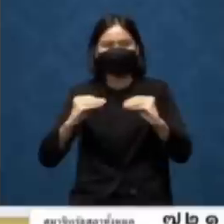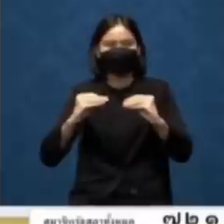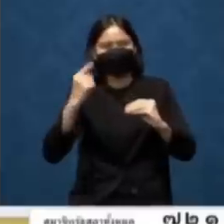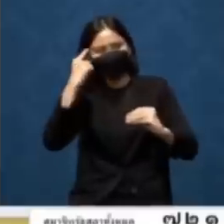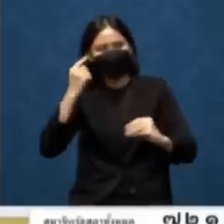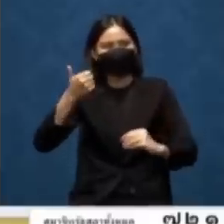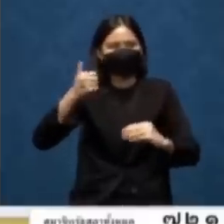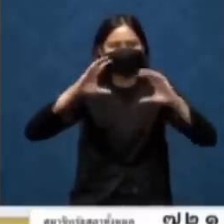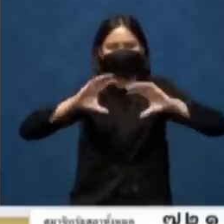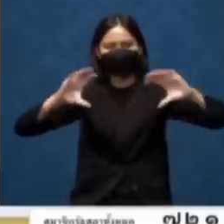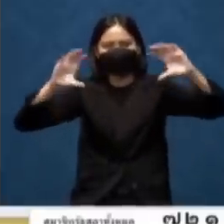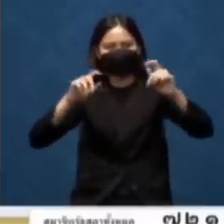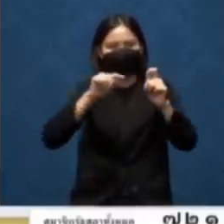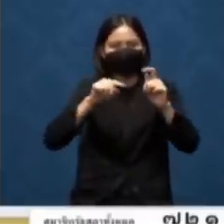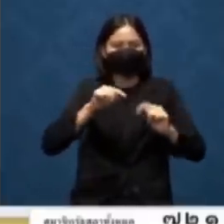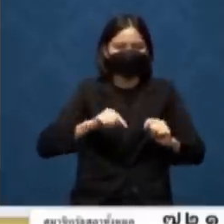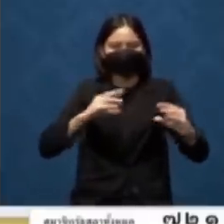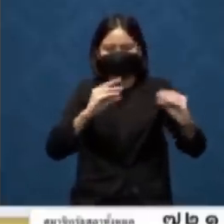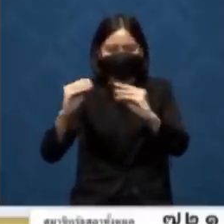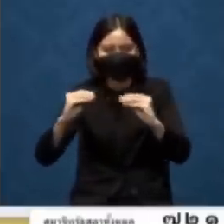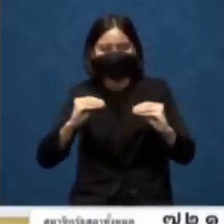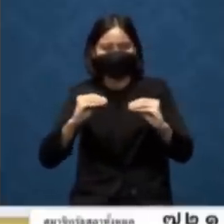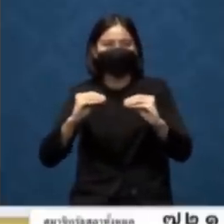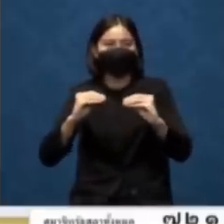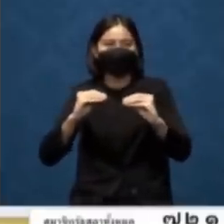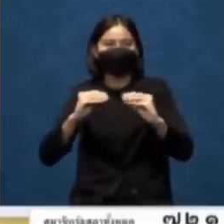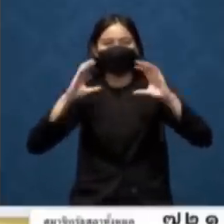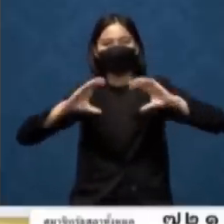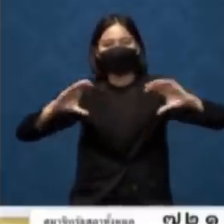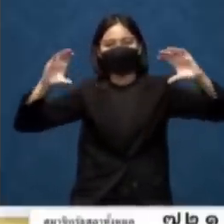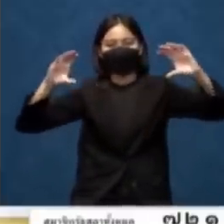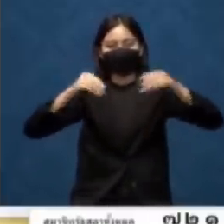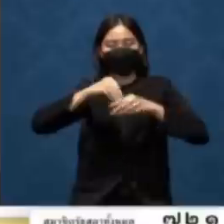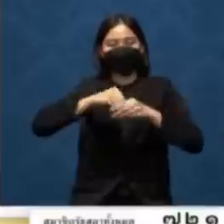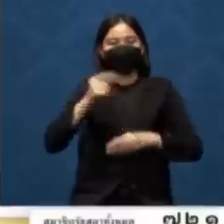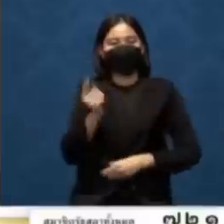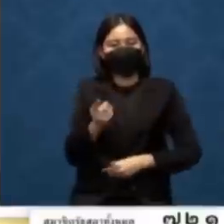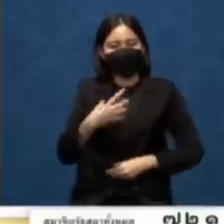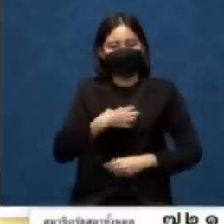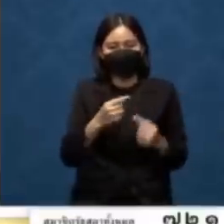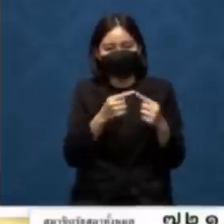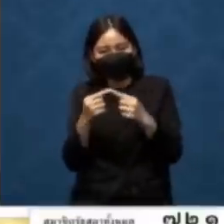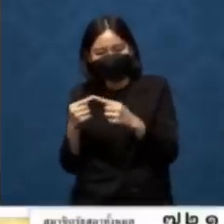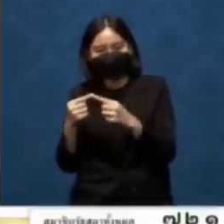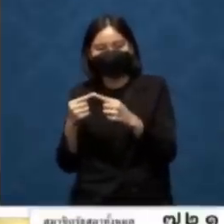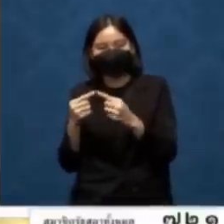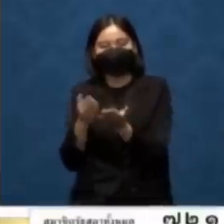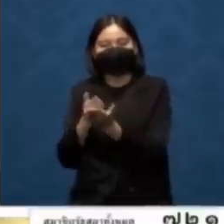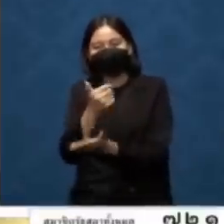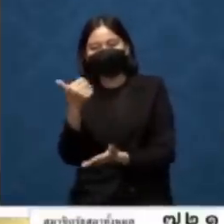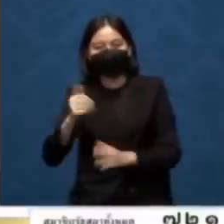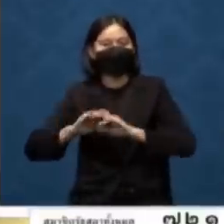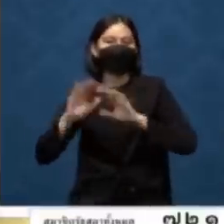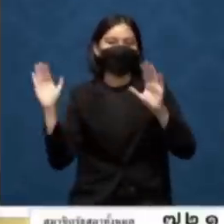ราชการส่นพมิภาOCและผมกเชื่อววบุคลภายนอกขารรชการประจำอาจจะไม่ชอบ อย่ให้มีต่ออีกฝายหนอจจะบอกวาไม่ควรมี